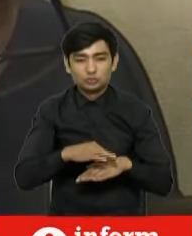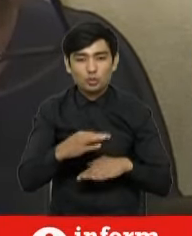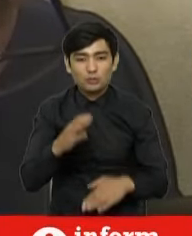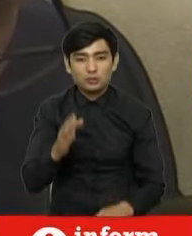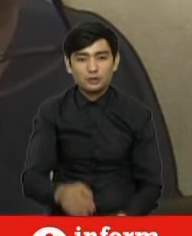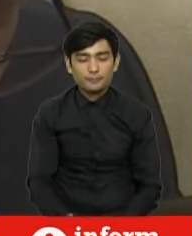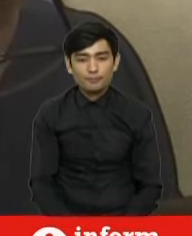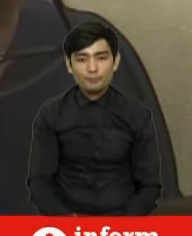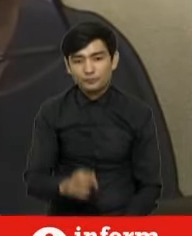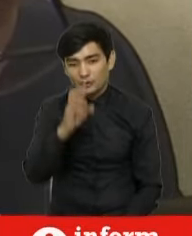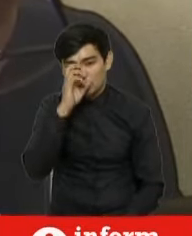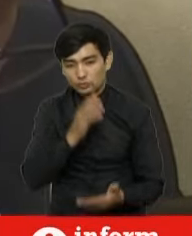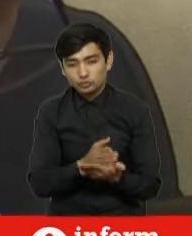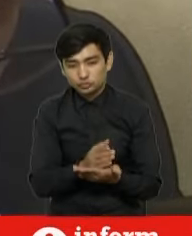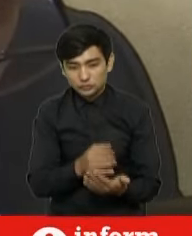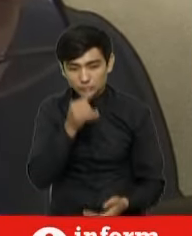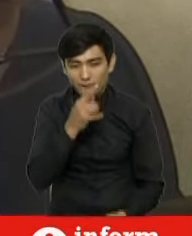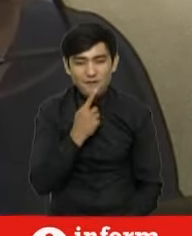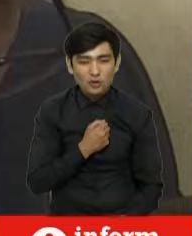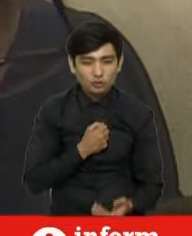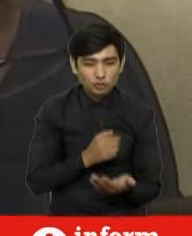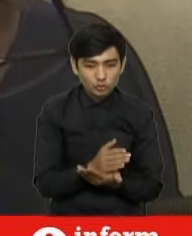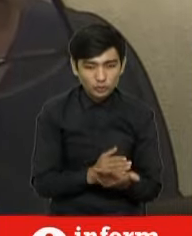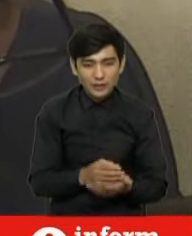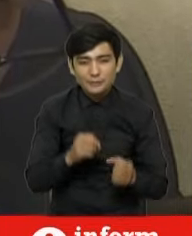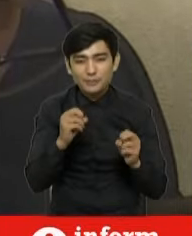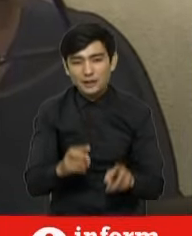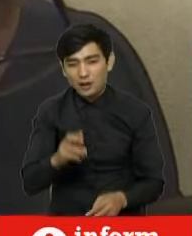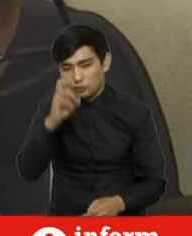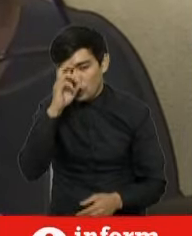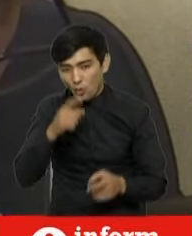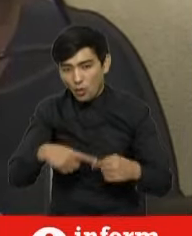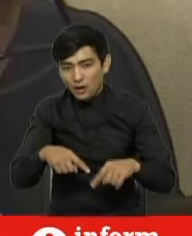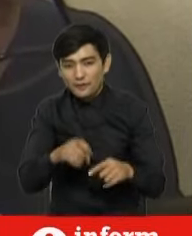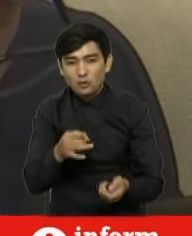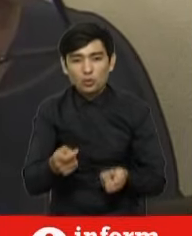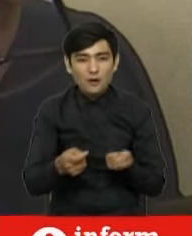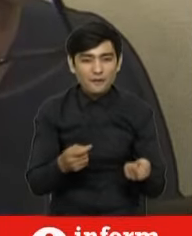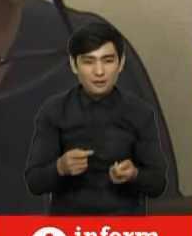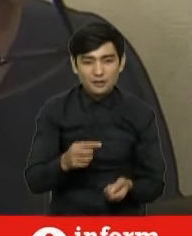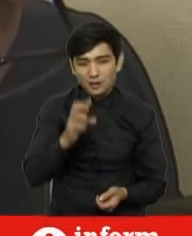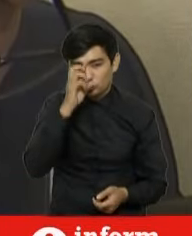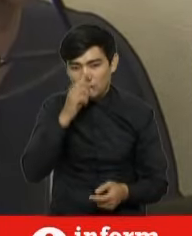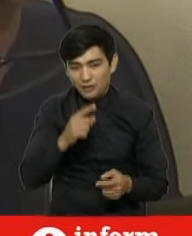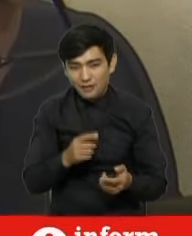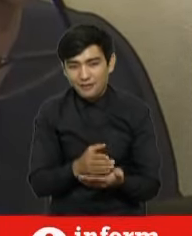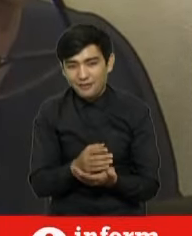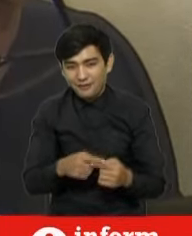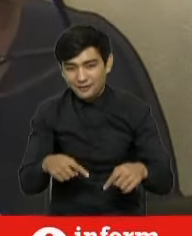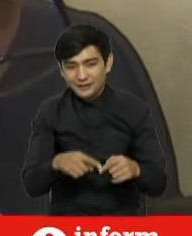ставки также госслужащие, военнослужащие, сотрудники специальных госорганов, руководители бюджетных организаций. Это